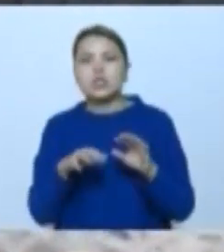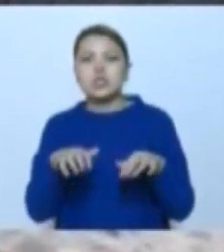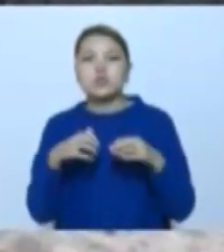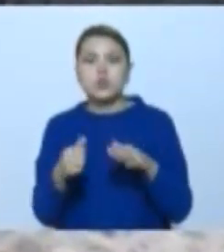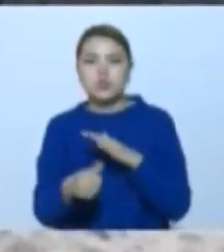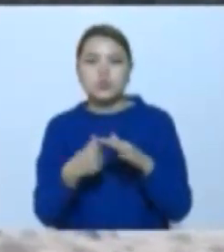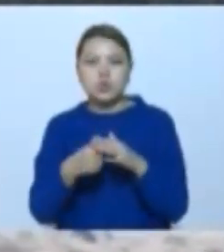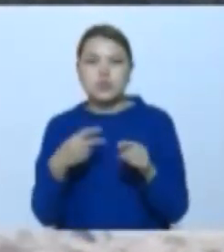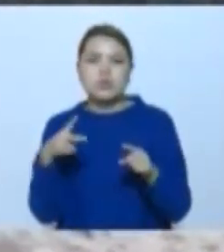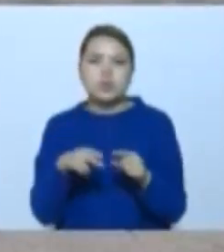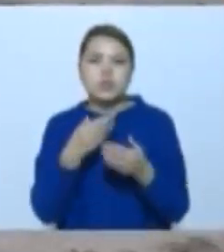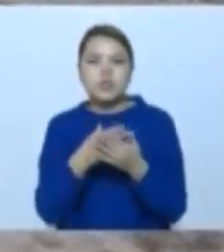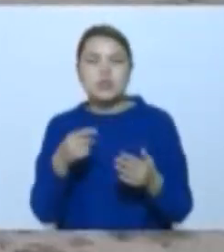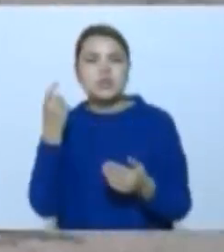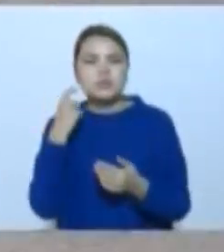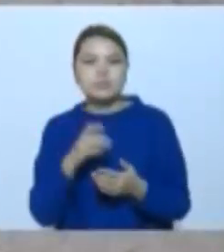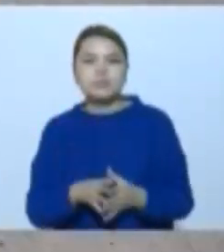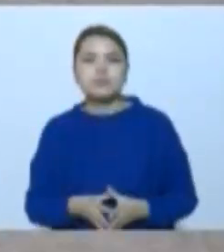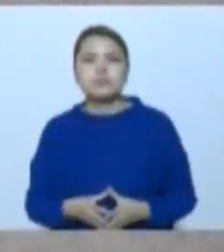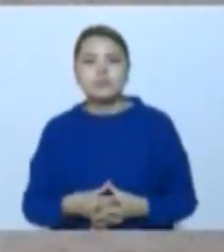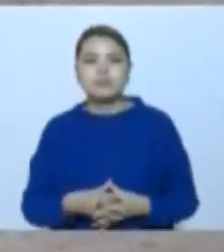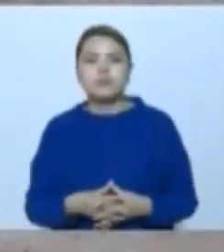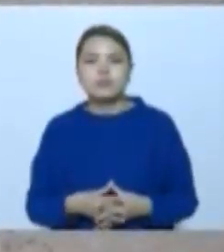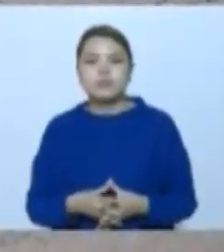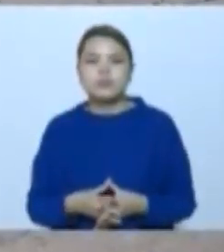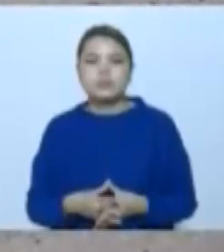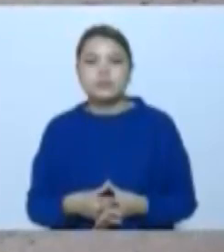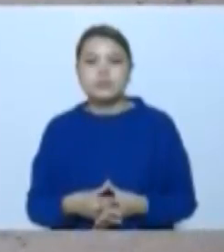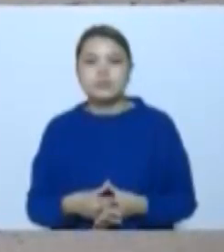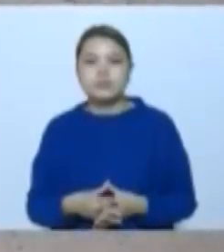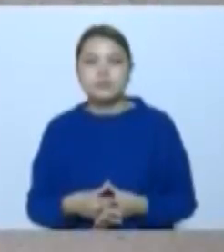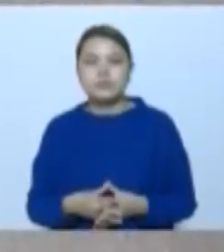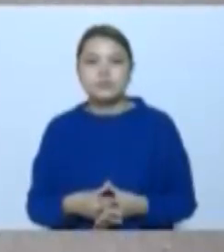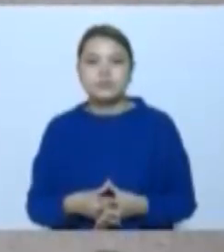улицах, стерилизация бездомных собак. Айжан Сабитхазам, Ингель Трахметрула, Наметла, Дидар.